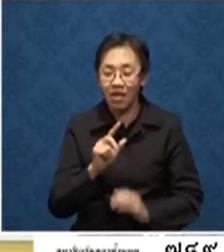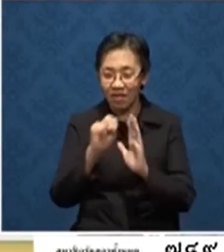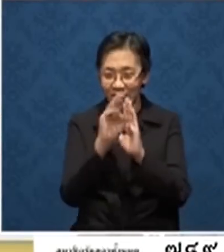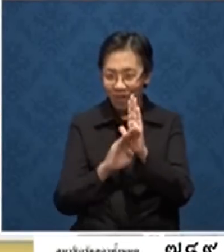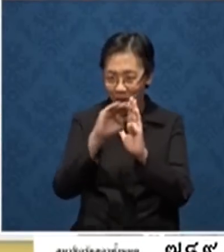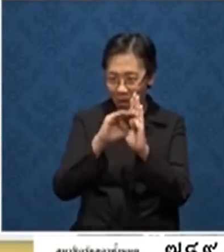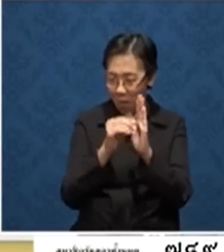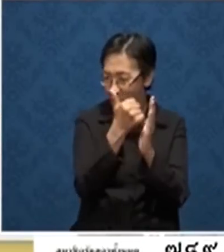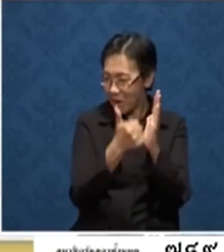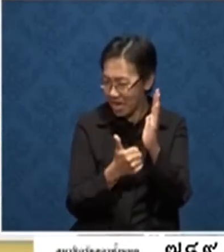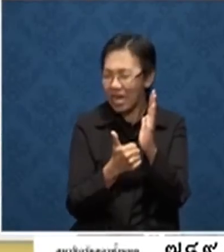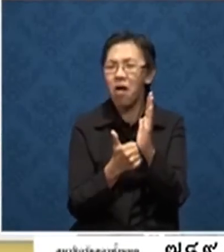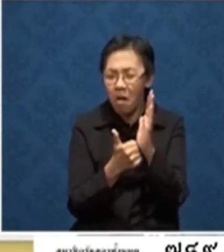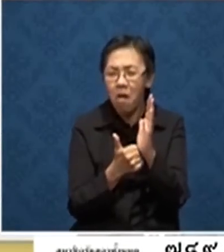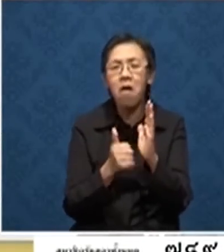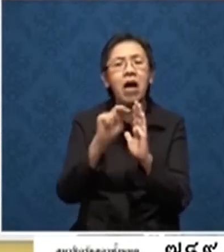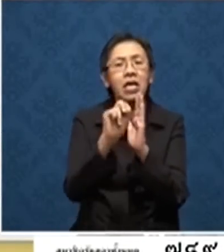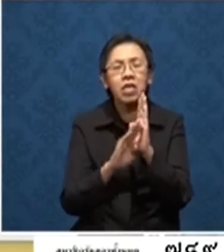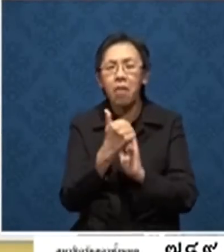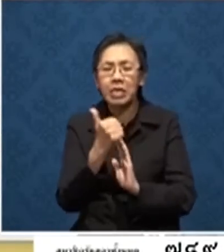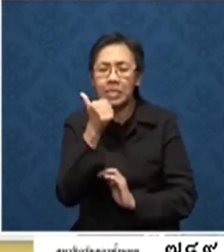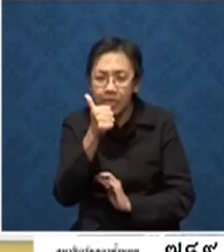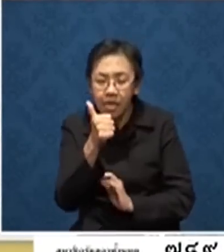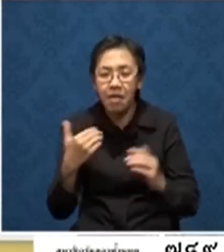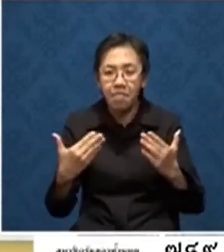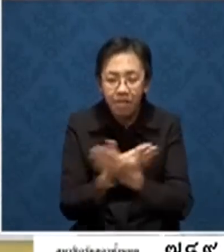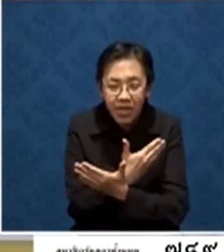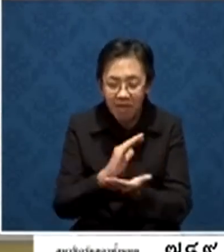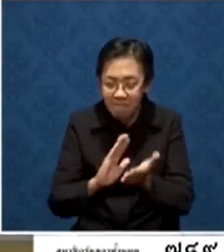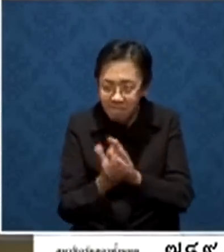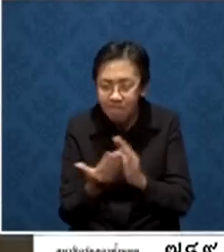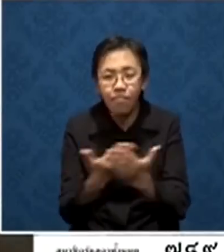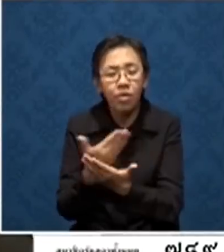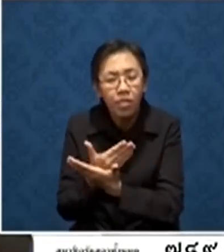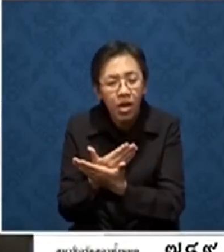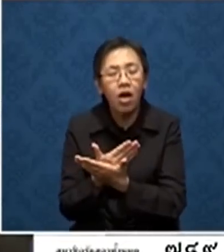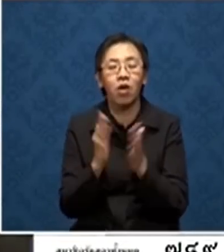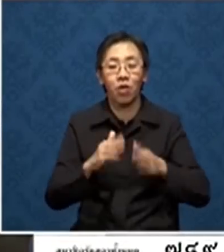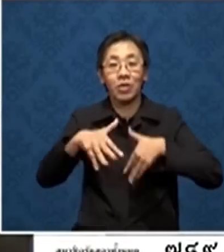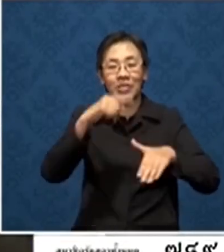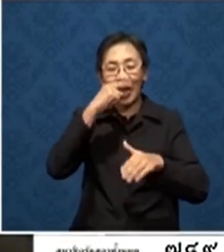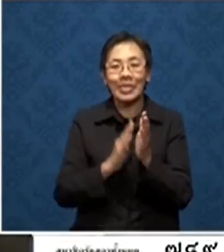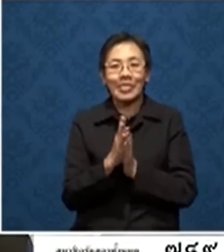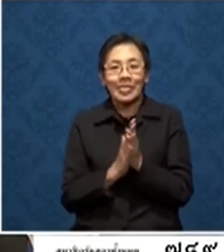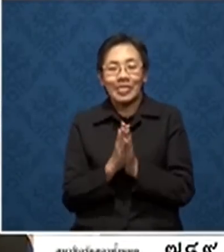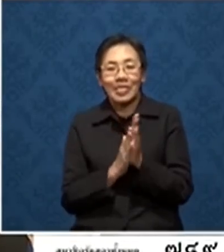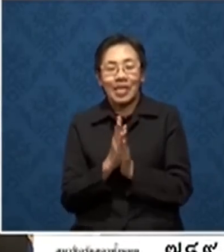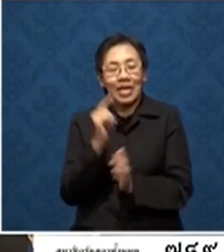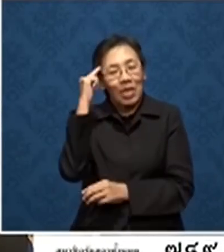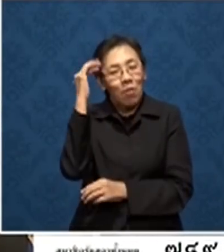เรื่องอื่นๆเขาหวังว่าท่านจะมาเปลี่ยนแปลงมันก็เป็นความหวังของคนไทยครับ